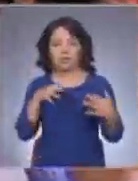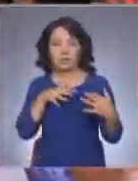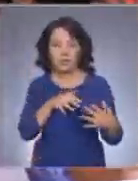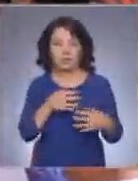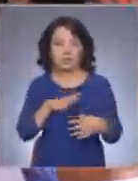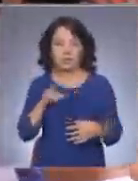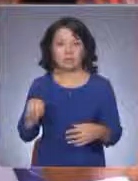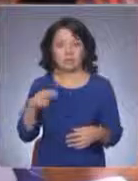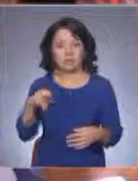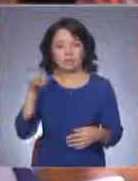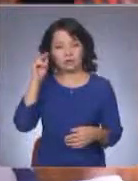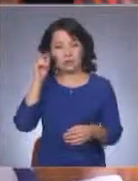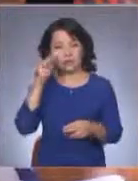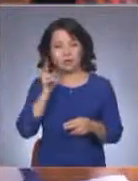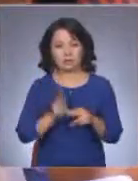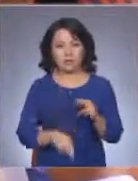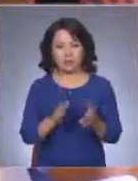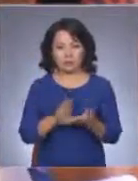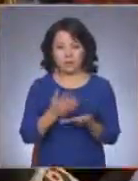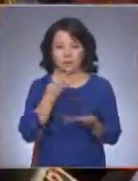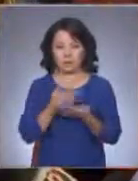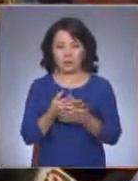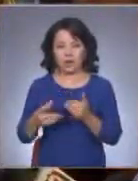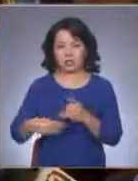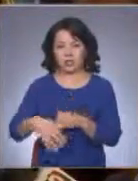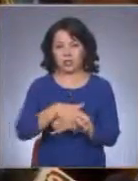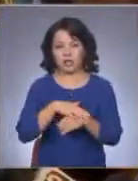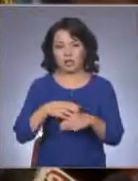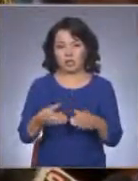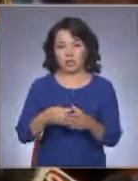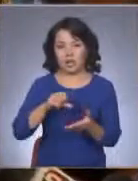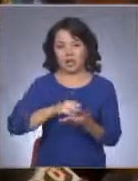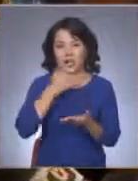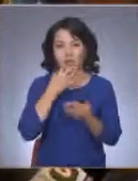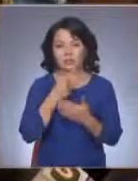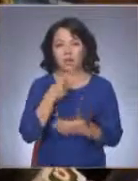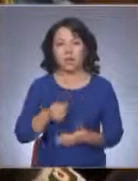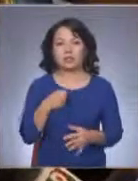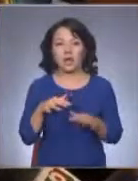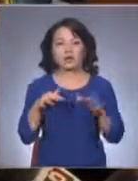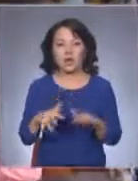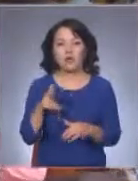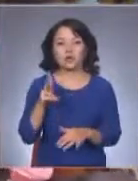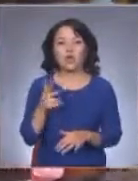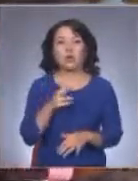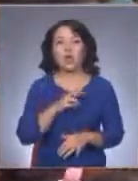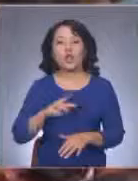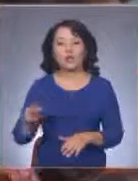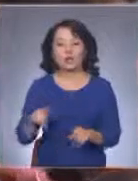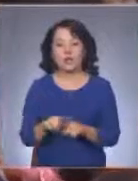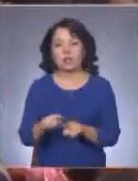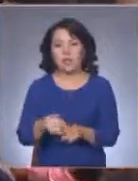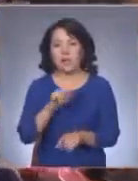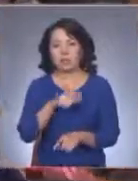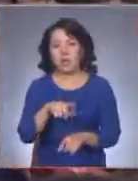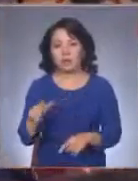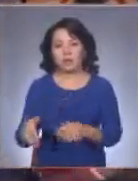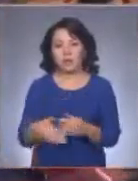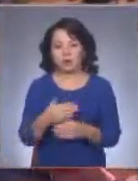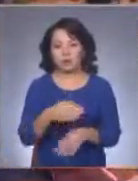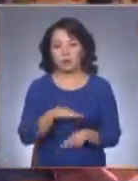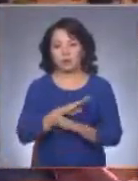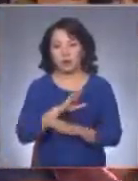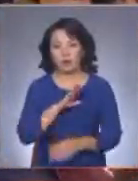жылдың 1990-да аяқталды. Жергілікті биліктің мәліметі бойынша қарулы қақтығыс 3 миллионға жуық адамның өмірін